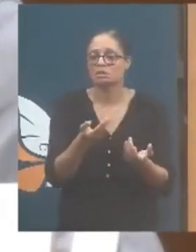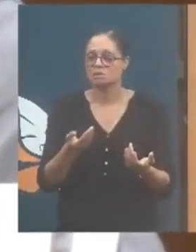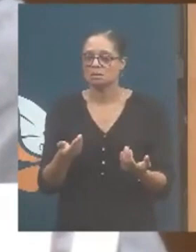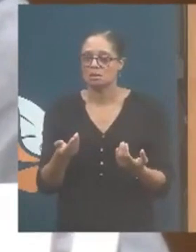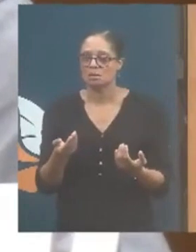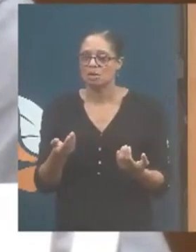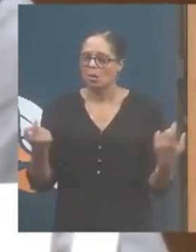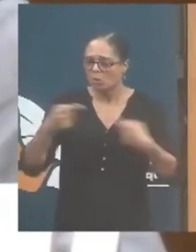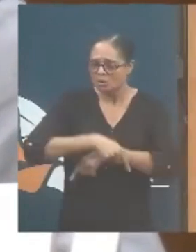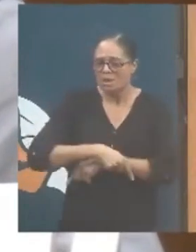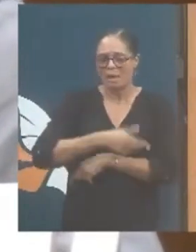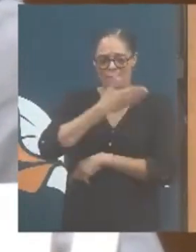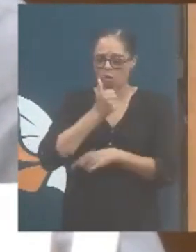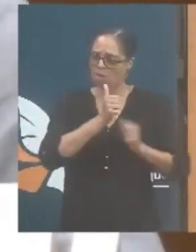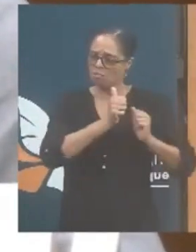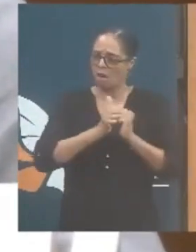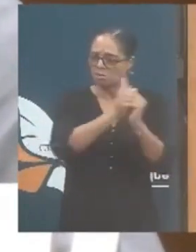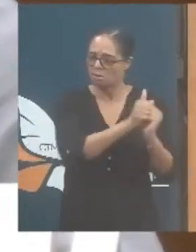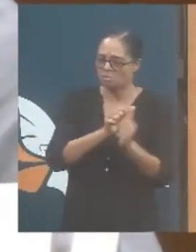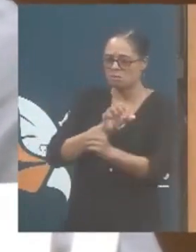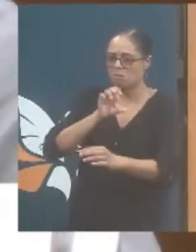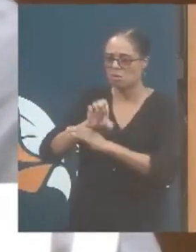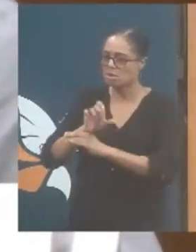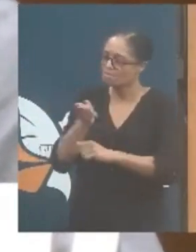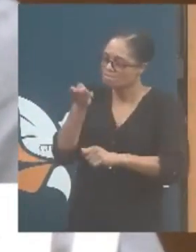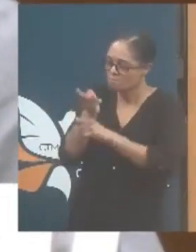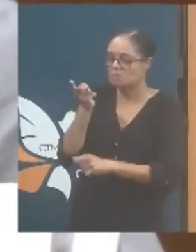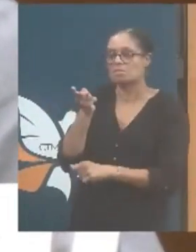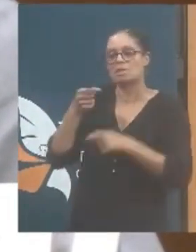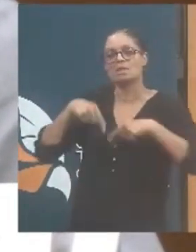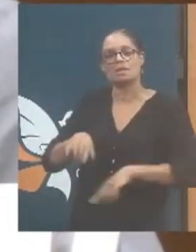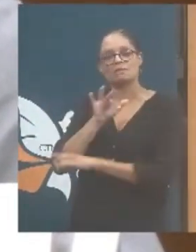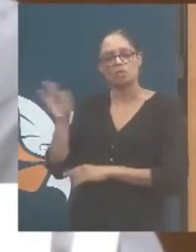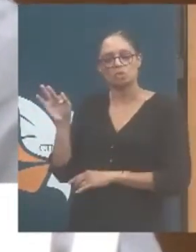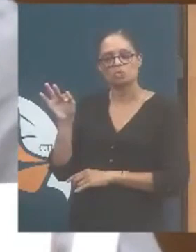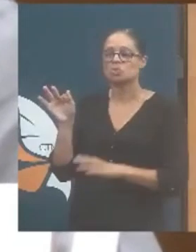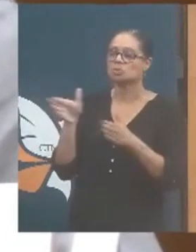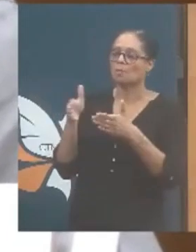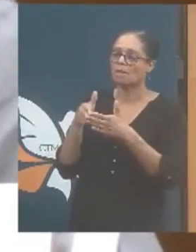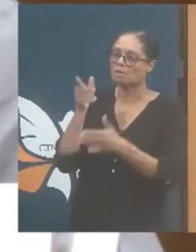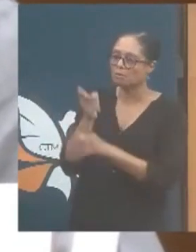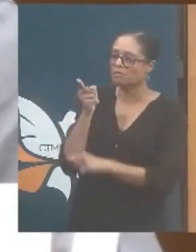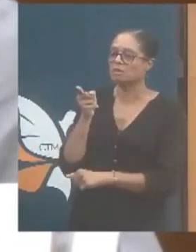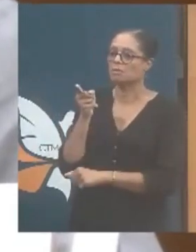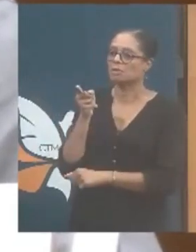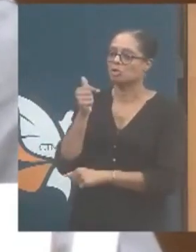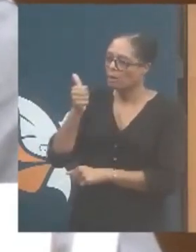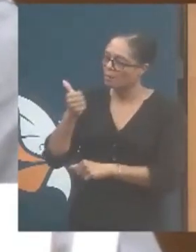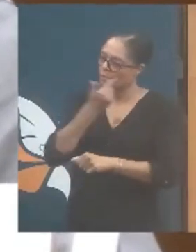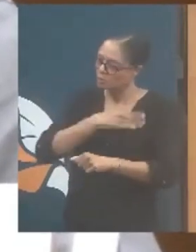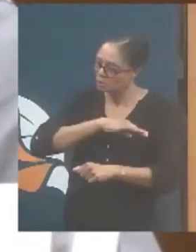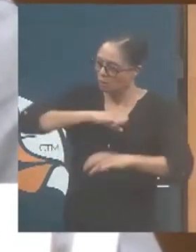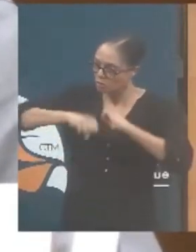contraire, de tous se liguer pour imposer à l'État français, exiger, j'ai obtenir, qu'il remplisse ses